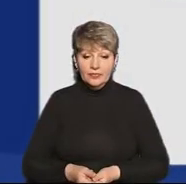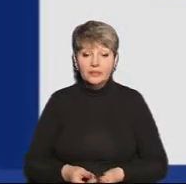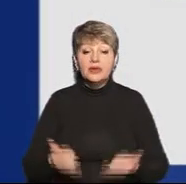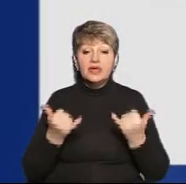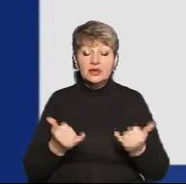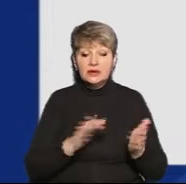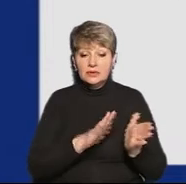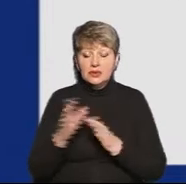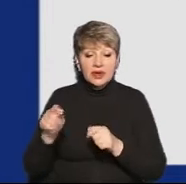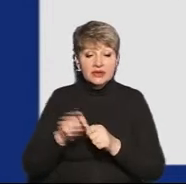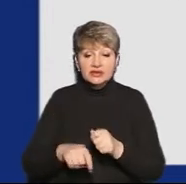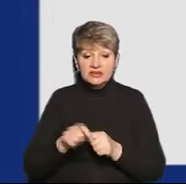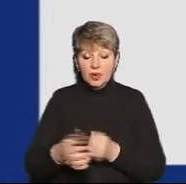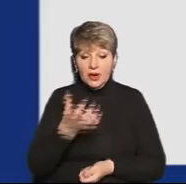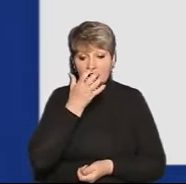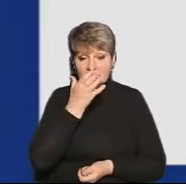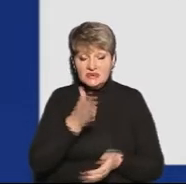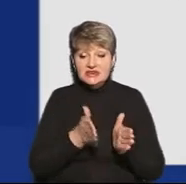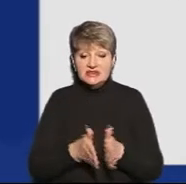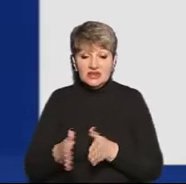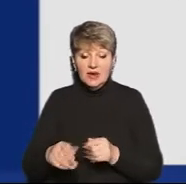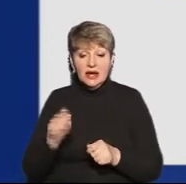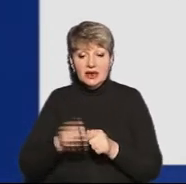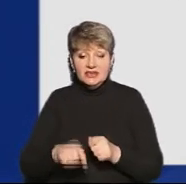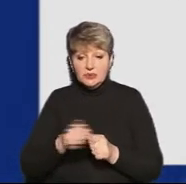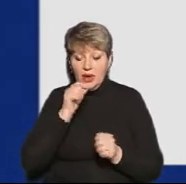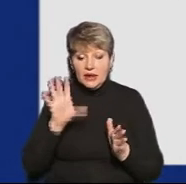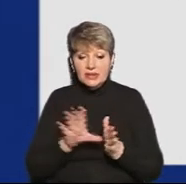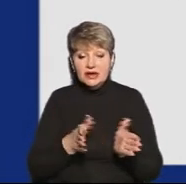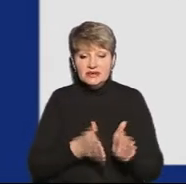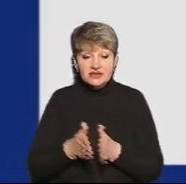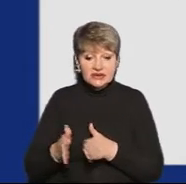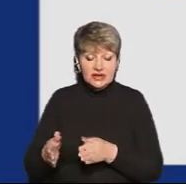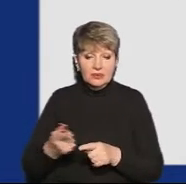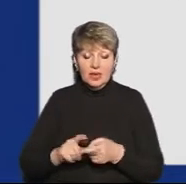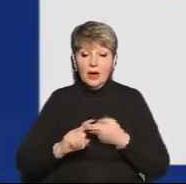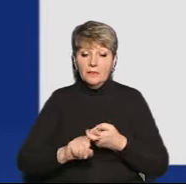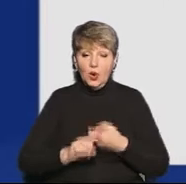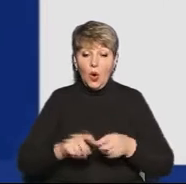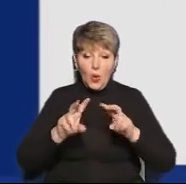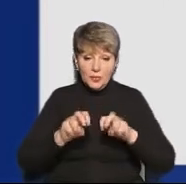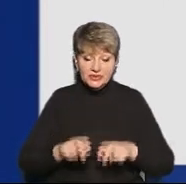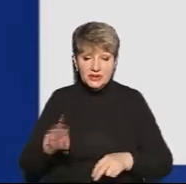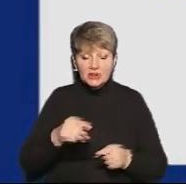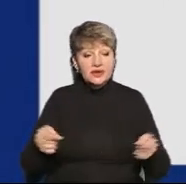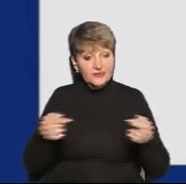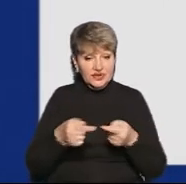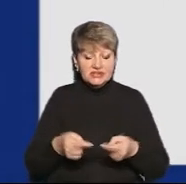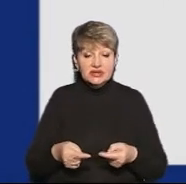Зараз відбувається експертиза кисневої системи, експертиза енергетичної системи, епідеміологічне обстеження для